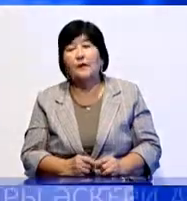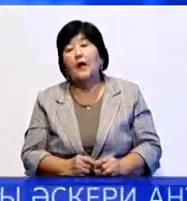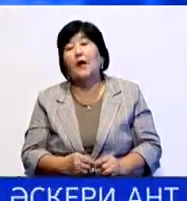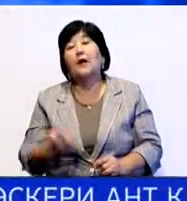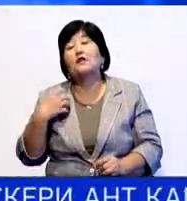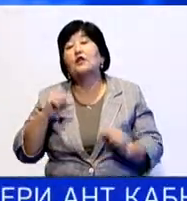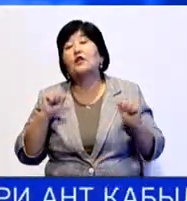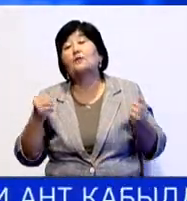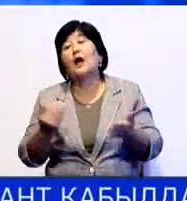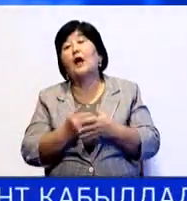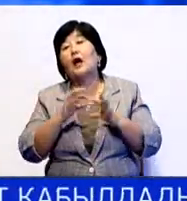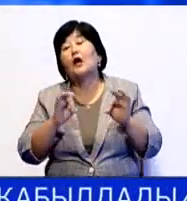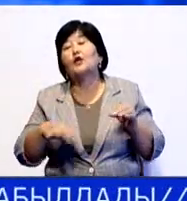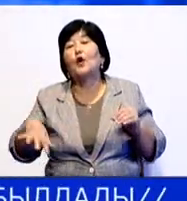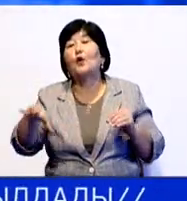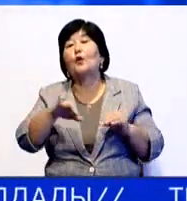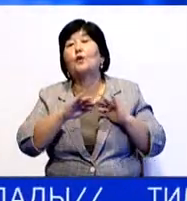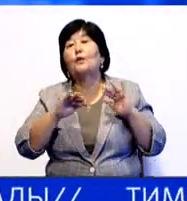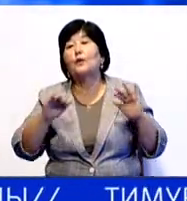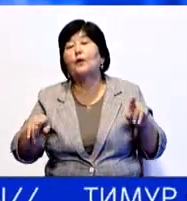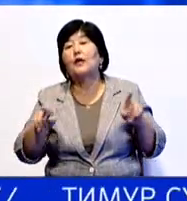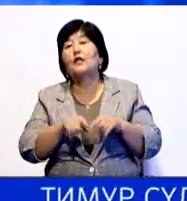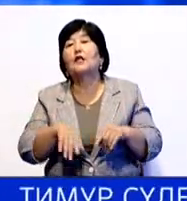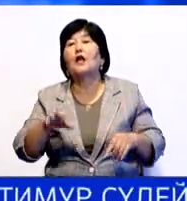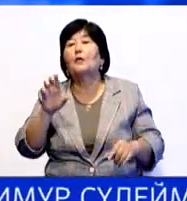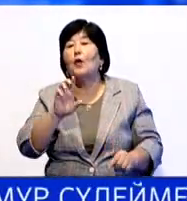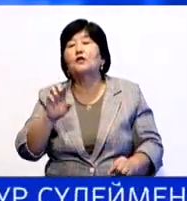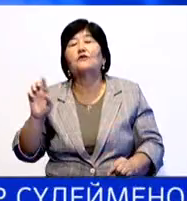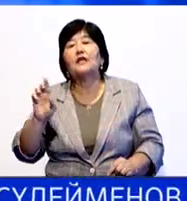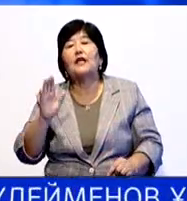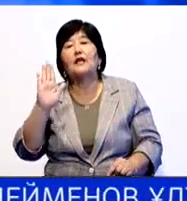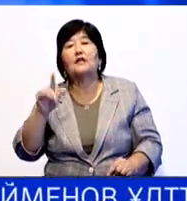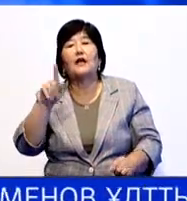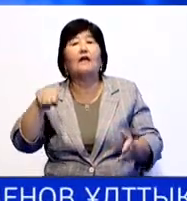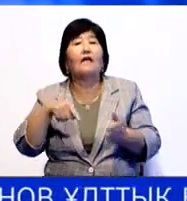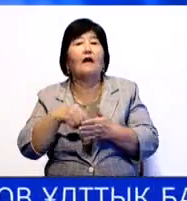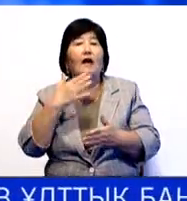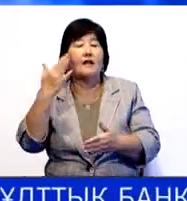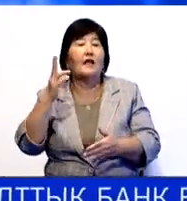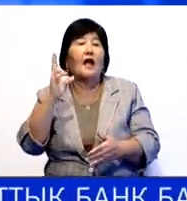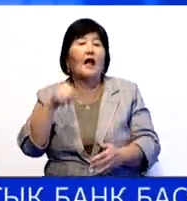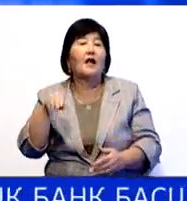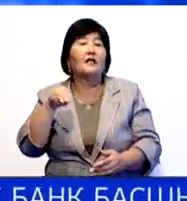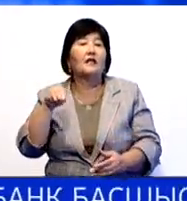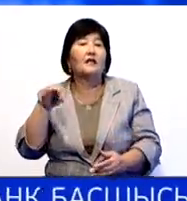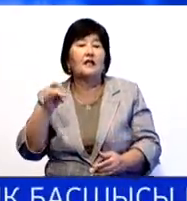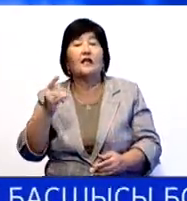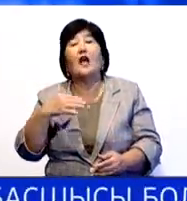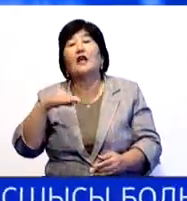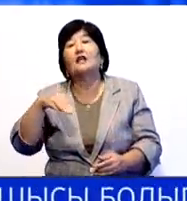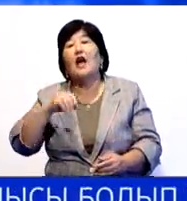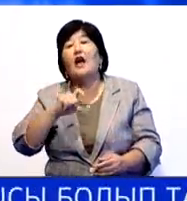Сыр спортынан Ақжолтаяқ бар, өңір өрендері Босния және Герцеговинаның астанасы Сараево қаласында кадеттер арасында таэквондодан өткен